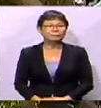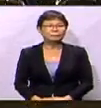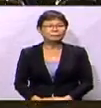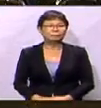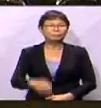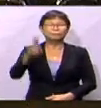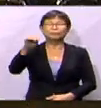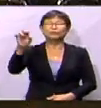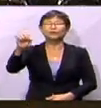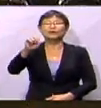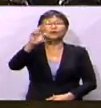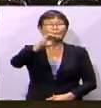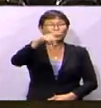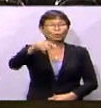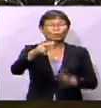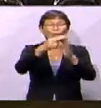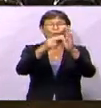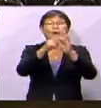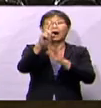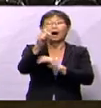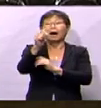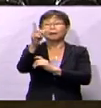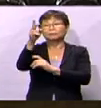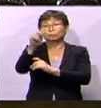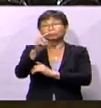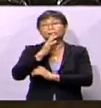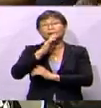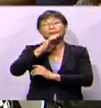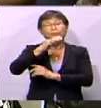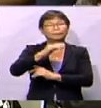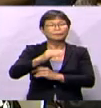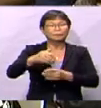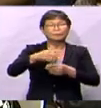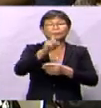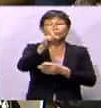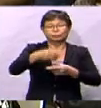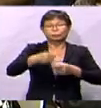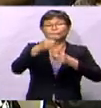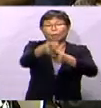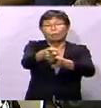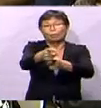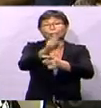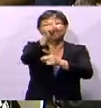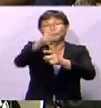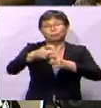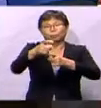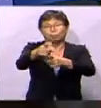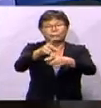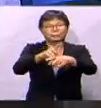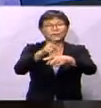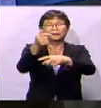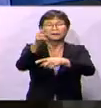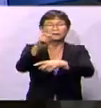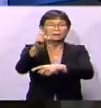Tan Sri Musa yang juga ahli Dewan Undangan Negeri Adun Sungai Sibuga bercakap pada penyampaian BRIM kawasan Parlimen Libaran Dun Sungai Sibuga di